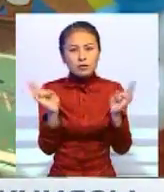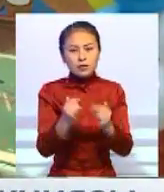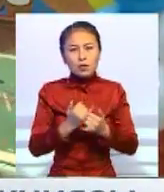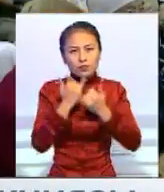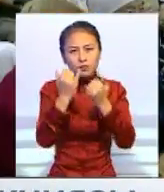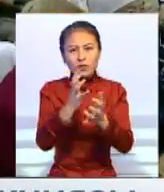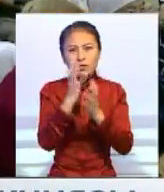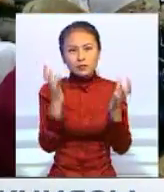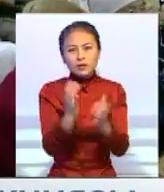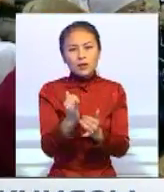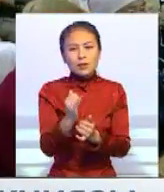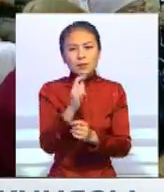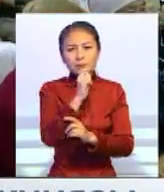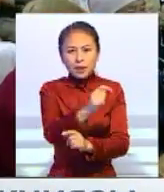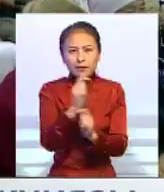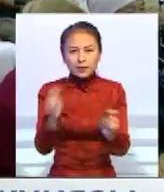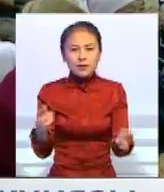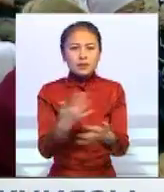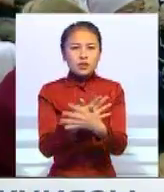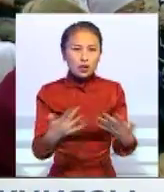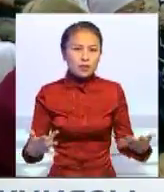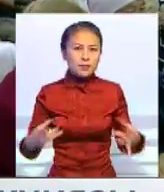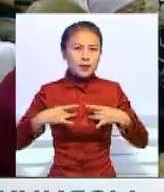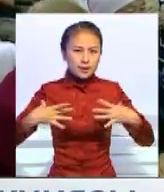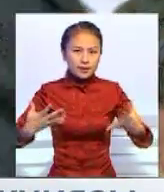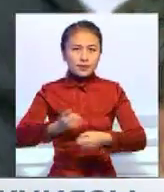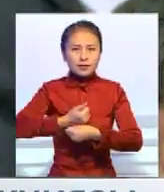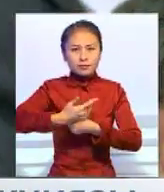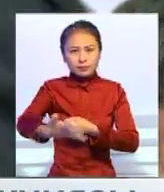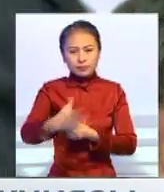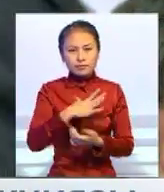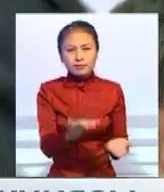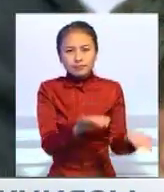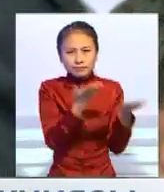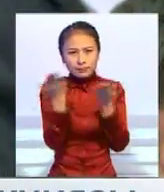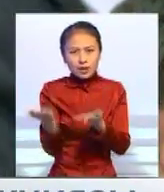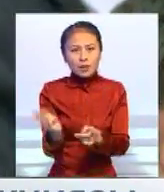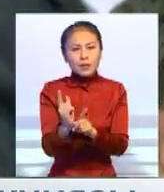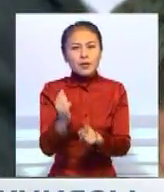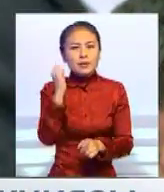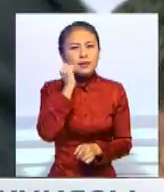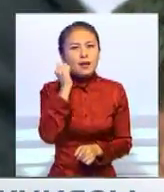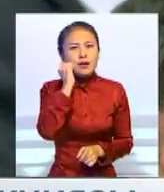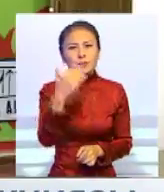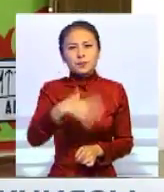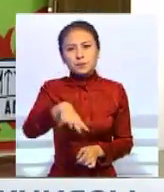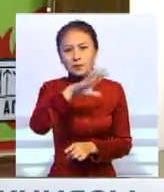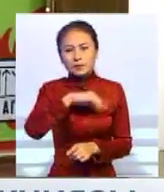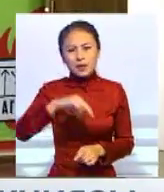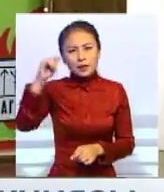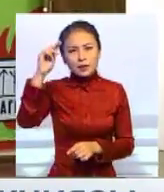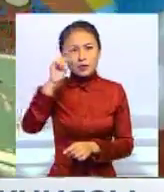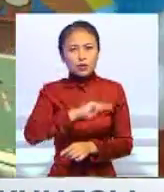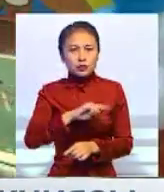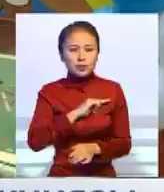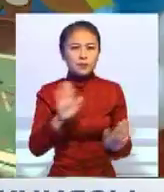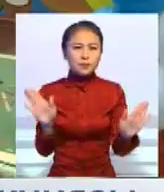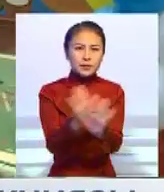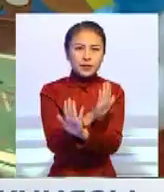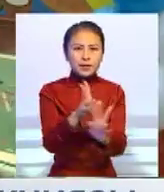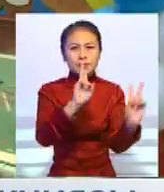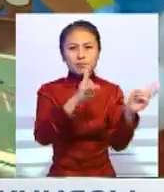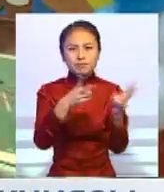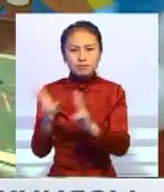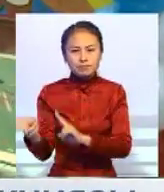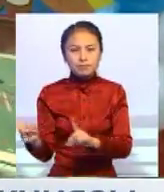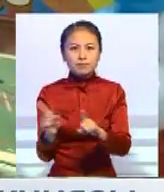сыйлады. Арнайы сыйлықтарын табыстап, мерекелік дастарханға шақырды. Қариялар мемлекеттік қызметкерлермен бірге ән шырқап, би